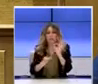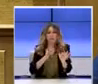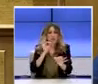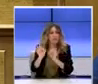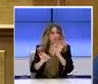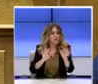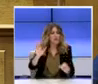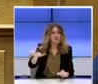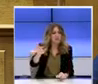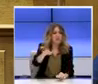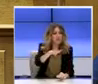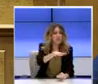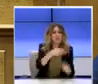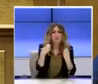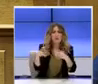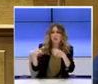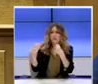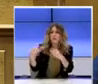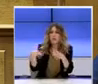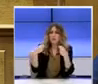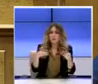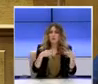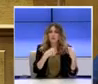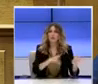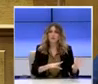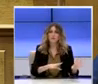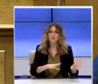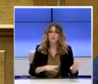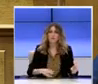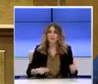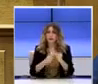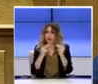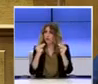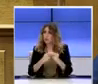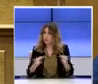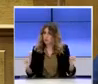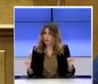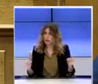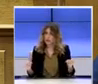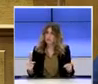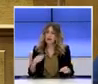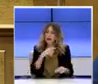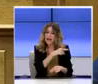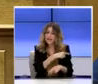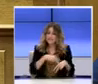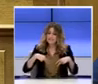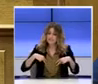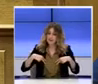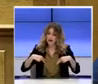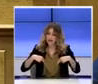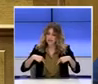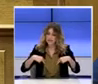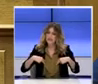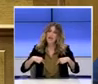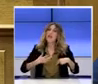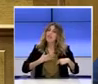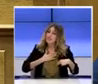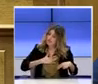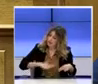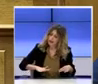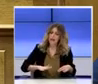που επιλέξατε σε καιρό πανδημίας, γιατί η επιλογή πολιτική ήταν αυτή, να μην κάνετε ούτε